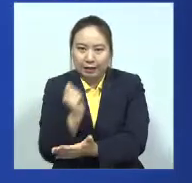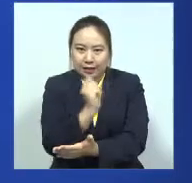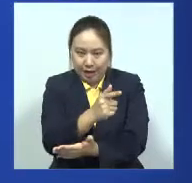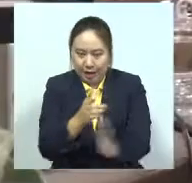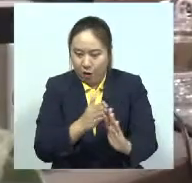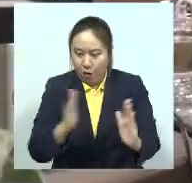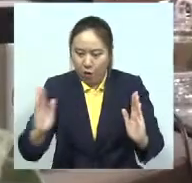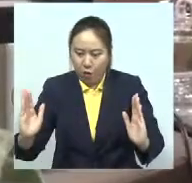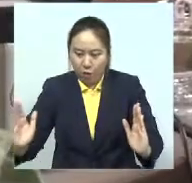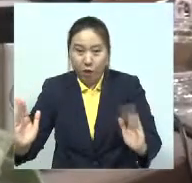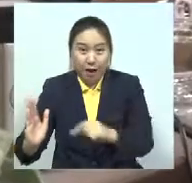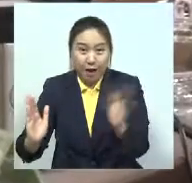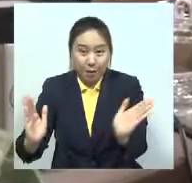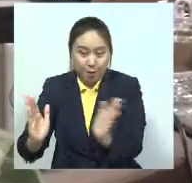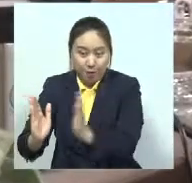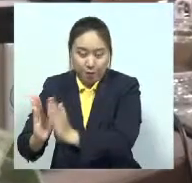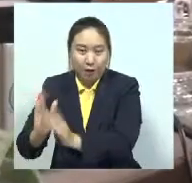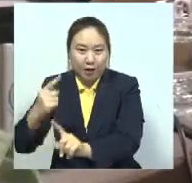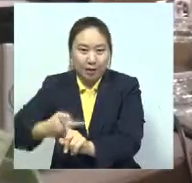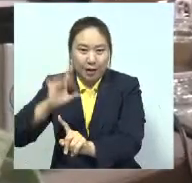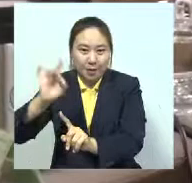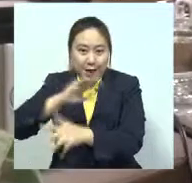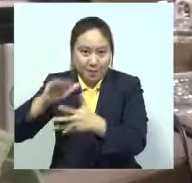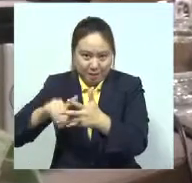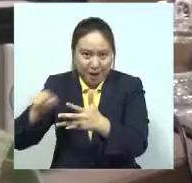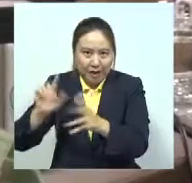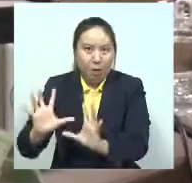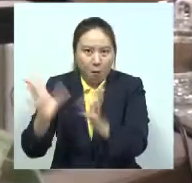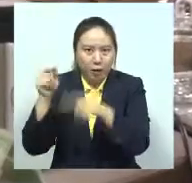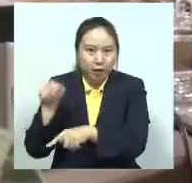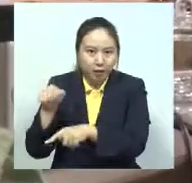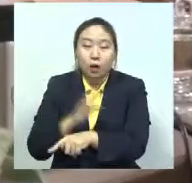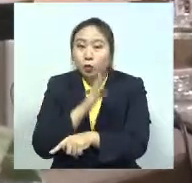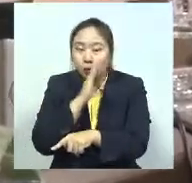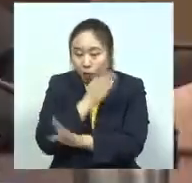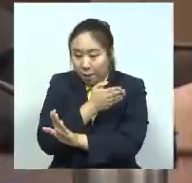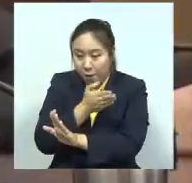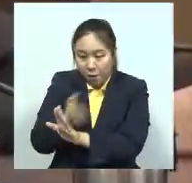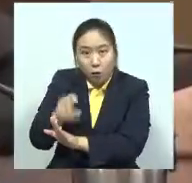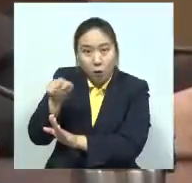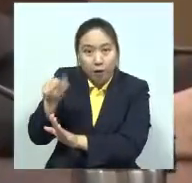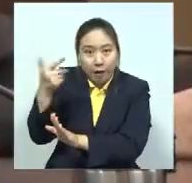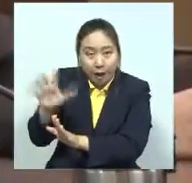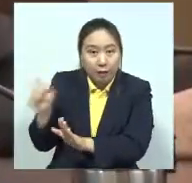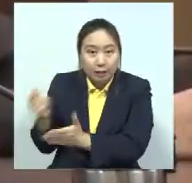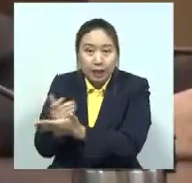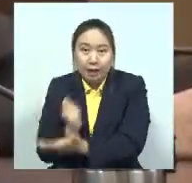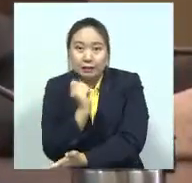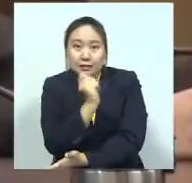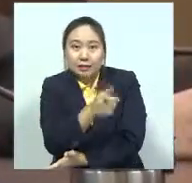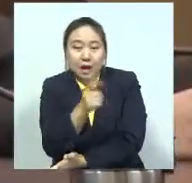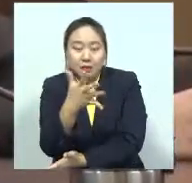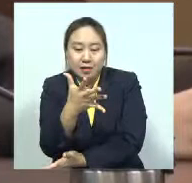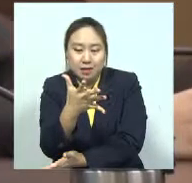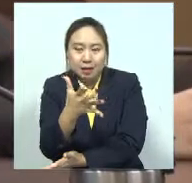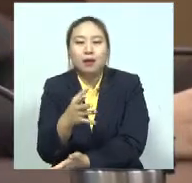าซึ่งจะมีระยะเวลาไปจนถึงช่วงสิ้นเดือนสิงหาคมนี้ครับโดยหากถึงระยะเวลาที่กำหนดแล้วจำเลยไม่นำเงินมาว